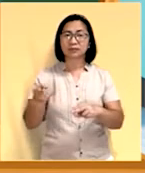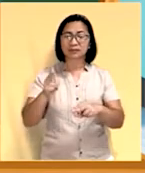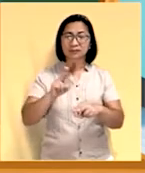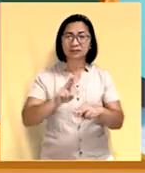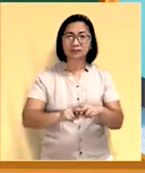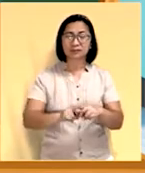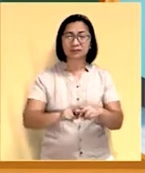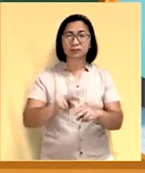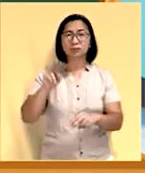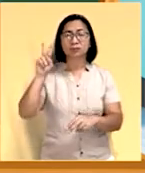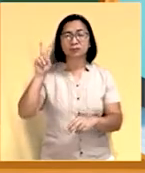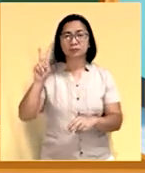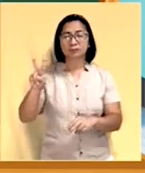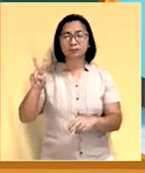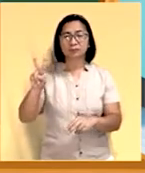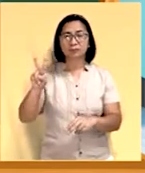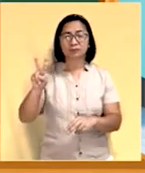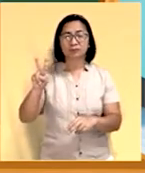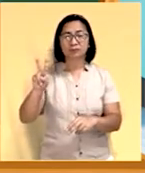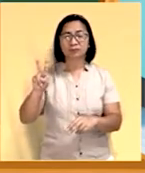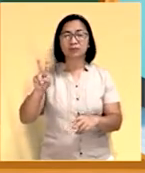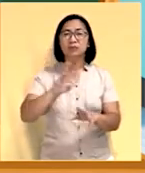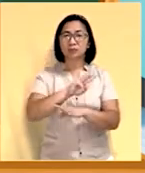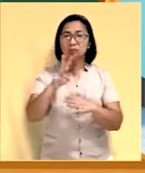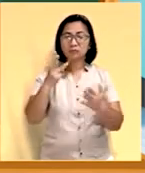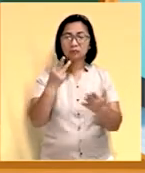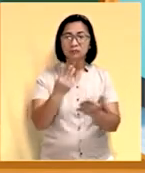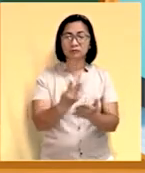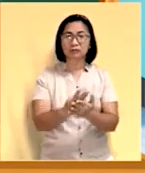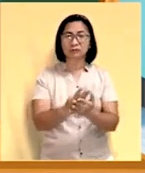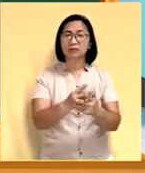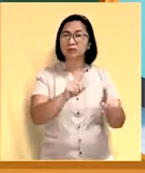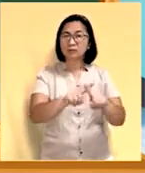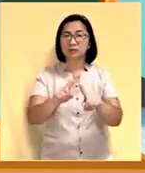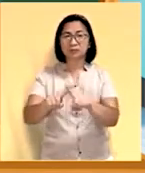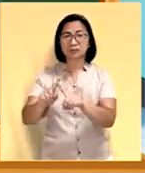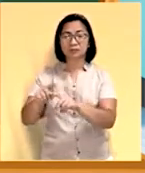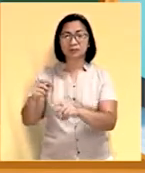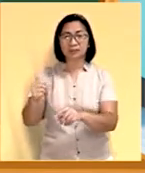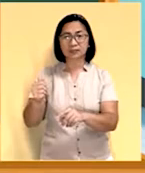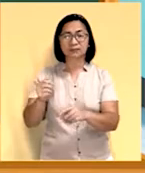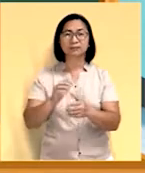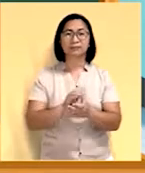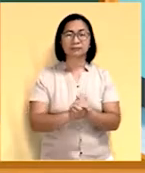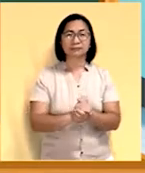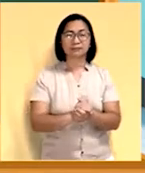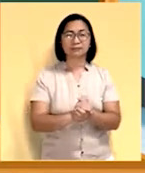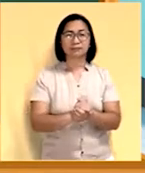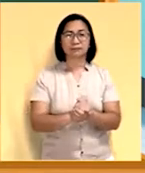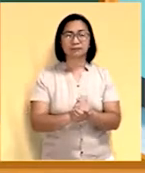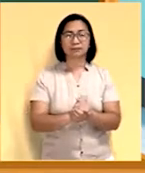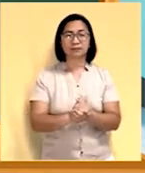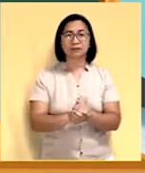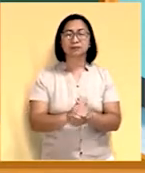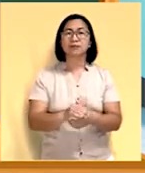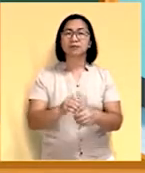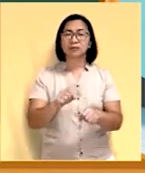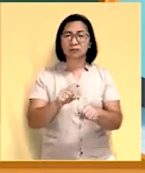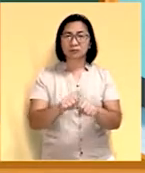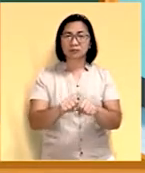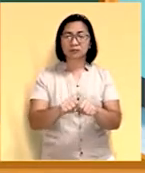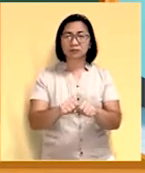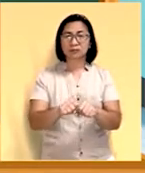Kailangang mag-add ng 2 para maging whole o multiples of 10 ito. Kaya ito